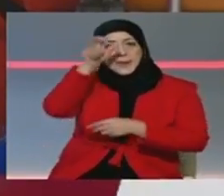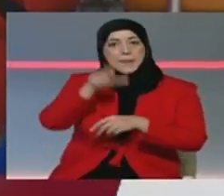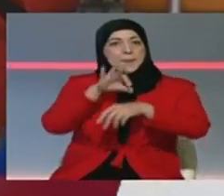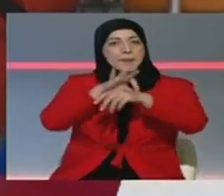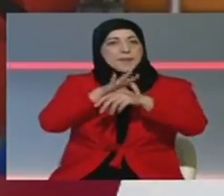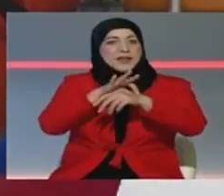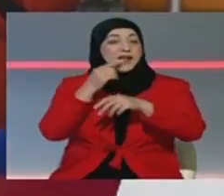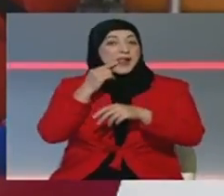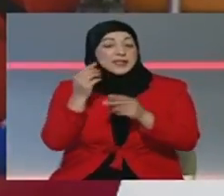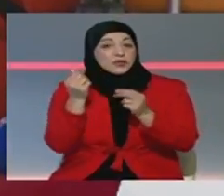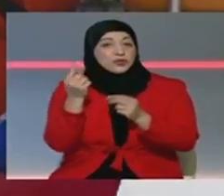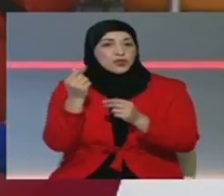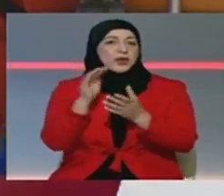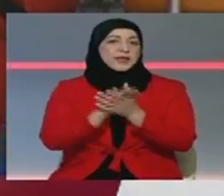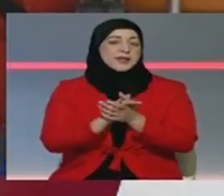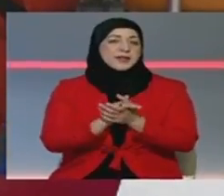سكر عندها أمراض مزمنة